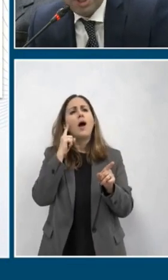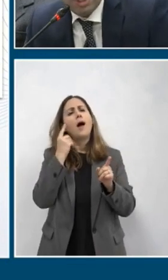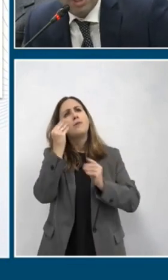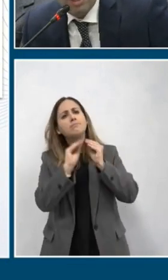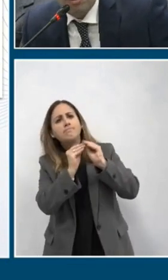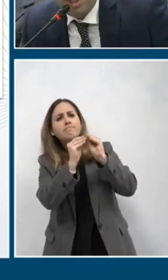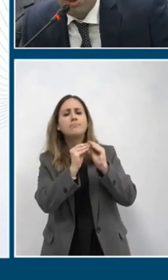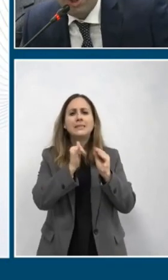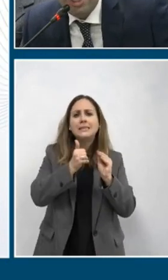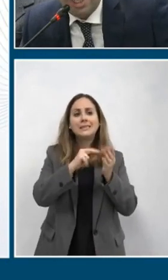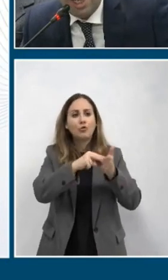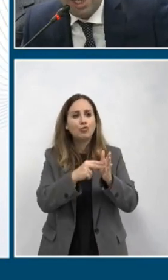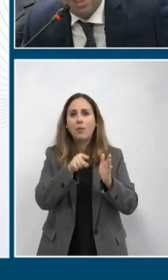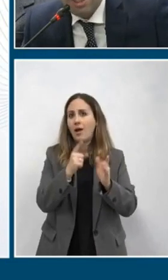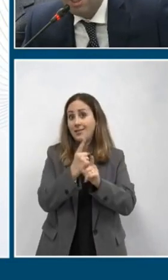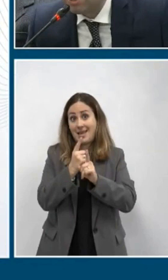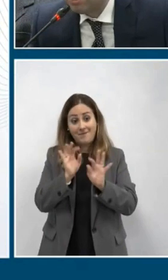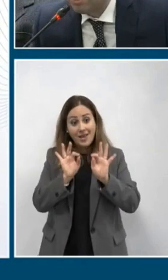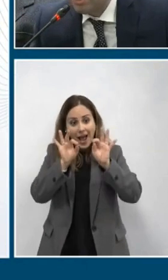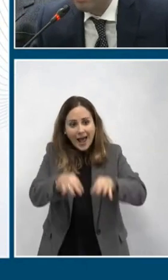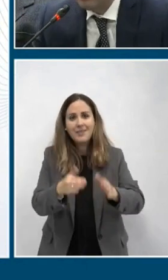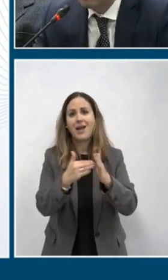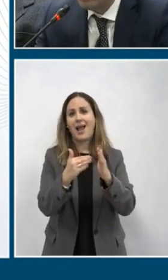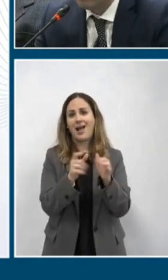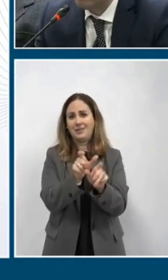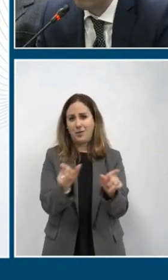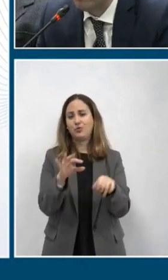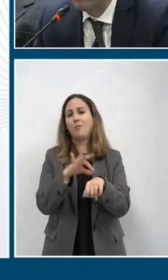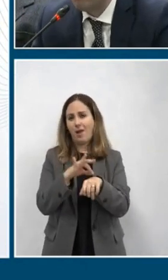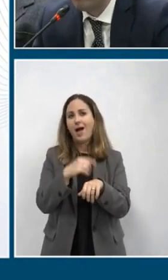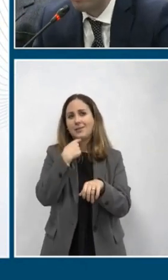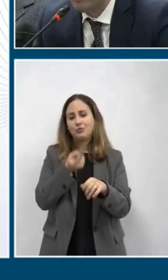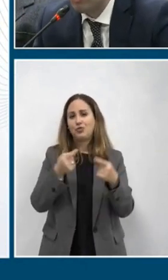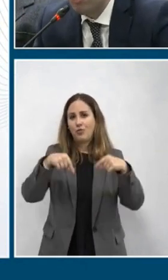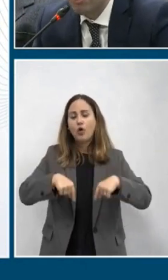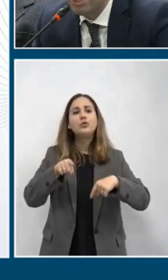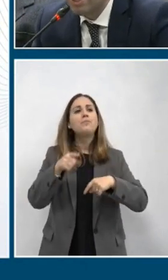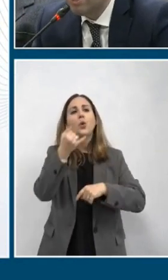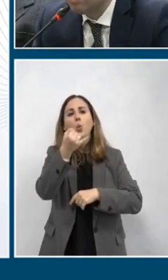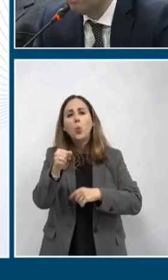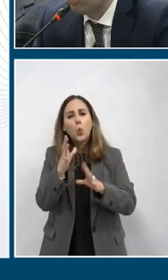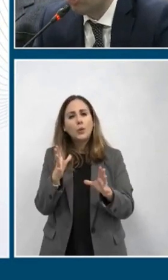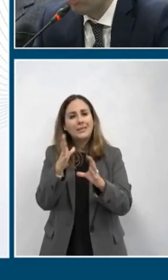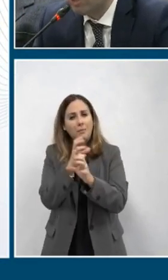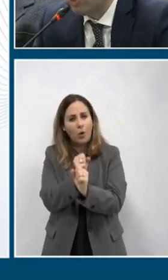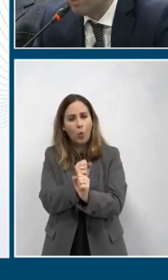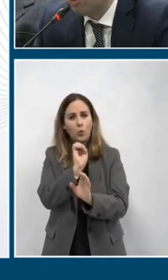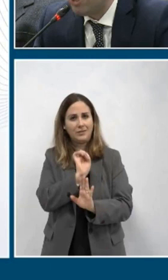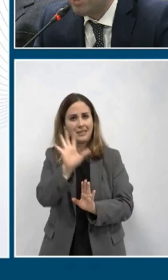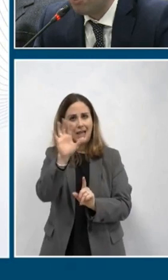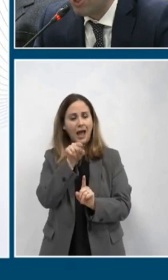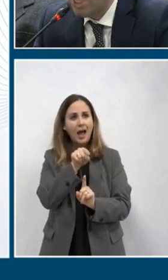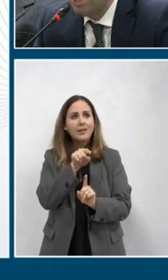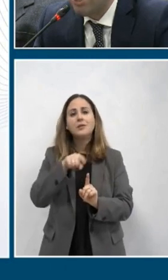oggi parliamo passo quindi alla terza slide quella conclusiva del mio intervento prima di introdurre